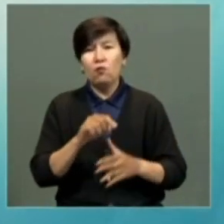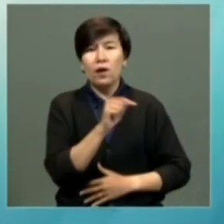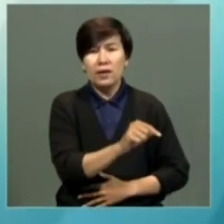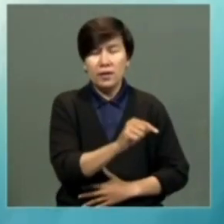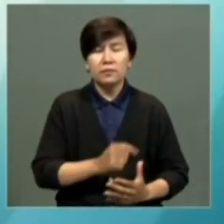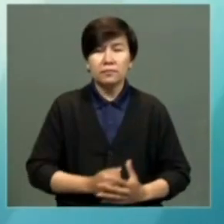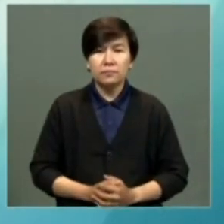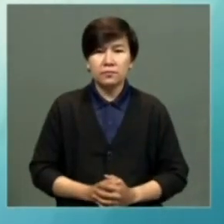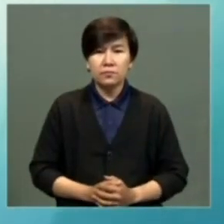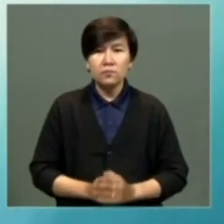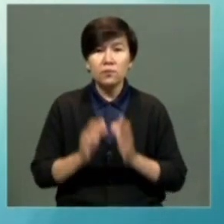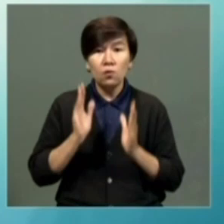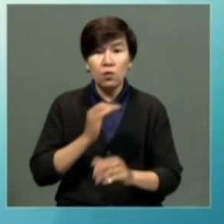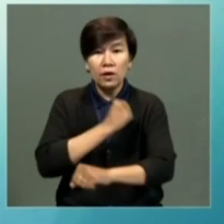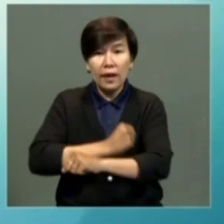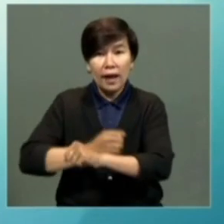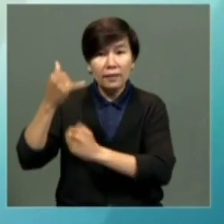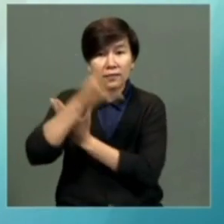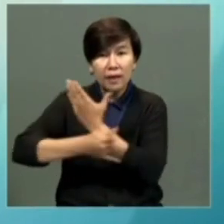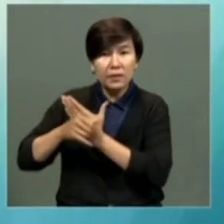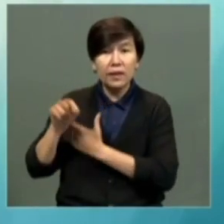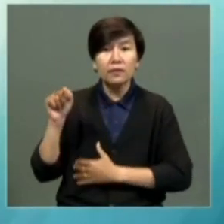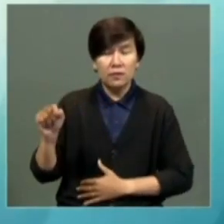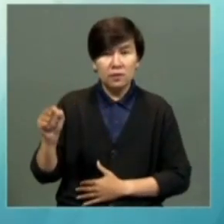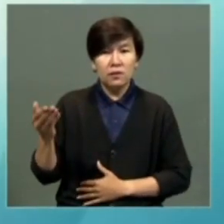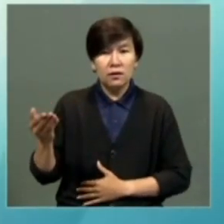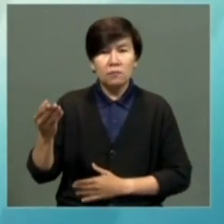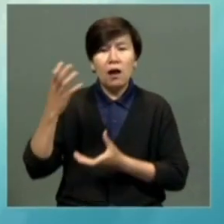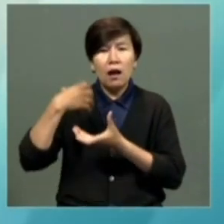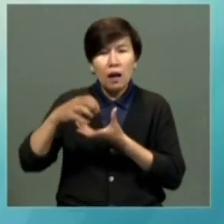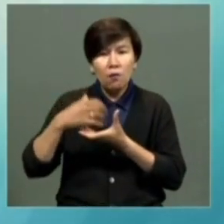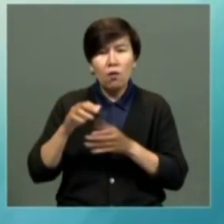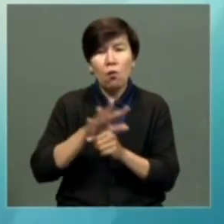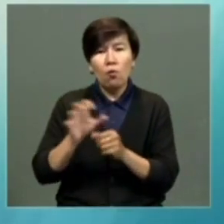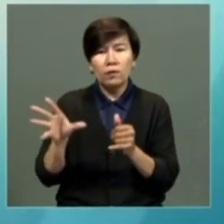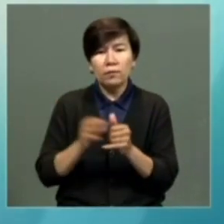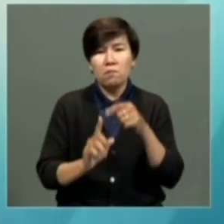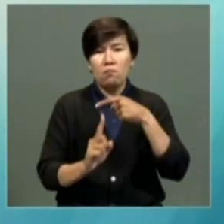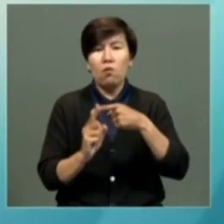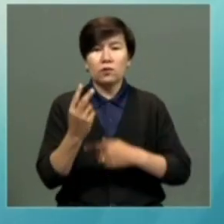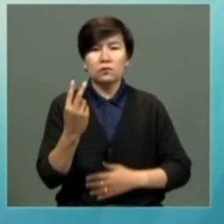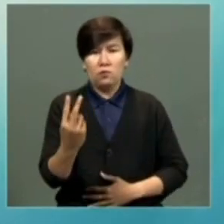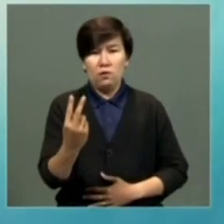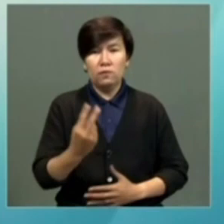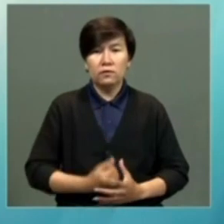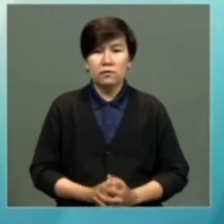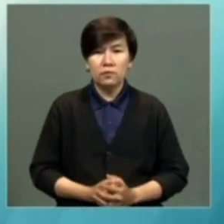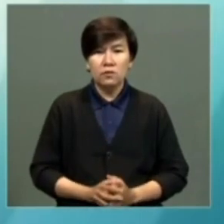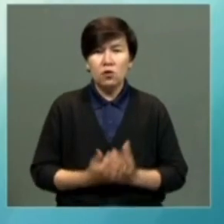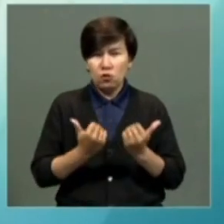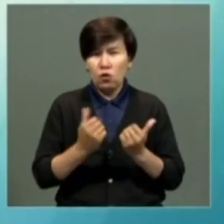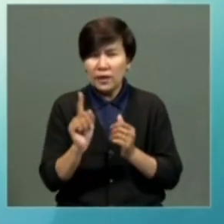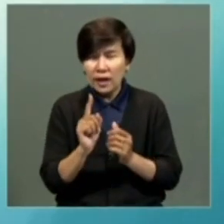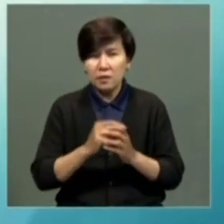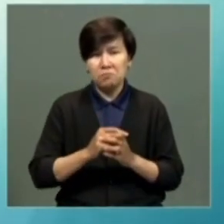ส่วนแรงงานต่างด้าวซึ่งวันนี้ก็มีแรงงานเพิ่มมาเป็น2รายนะครับอันนี้ก็ยังอยู่ในการคัดกรองเชิงรุก